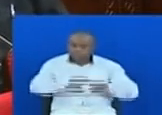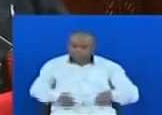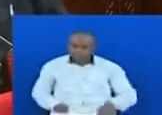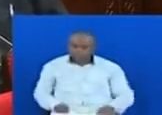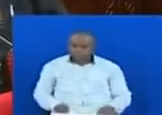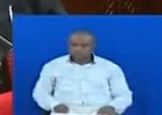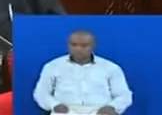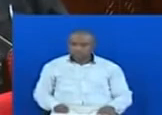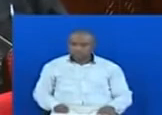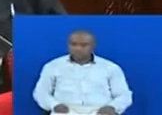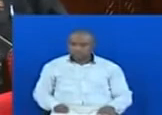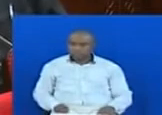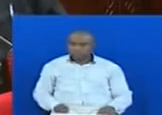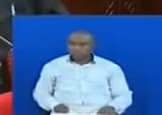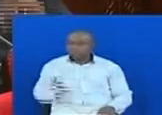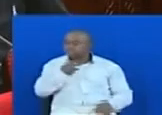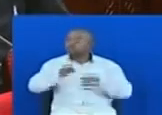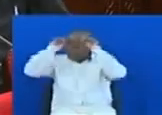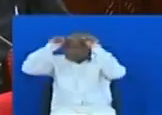Ya lazimishwe.